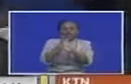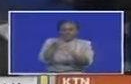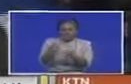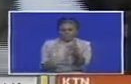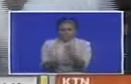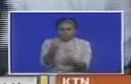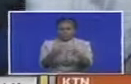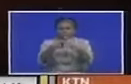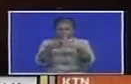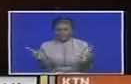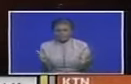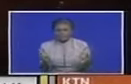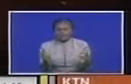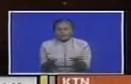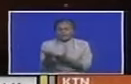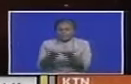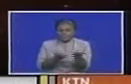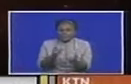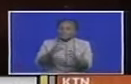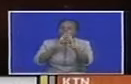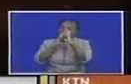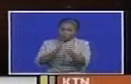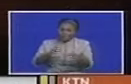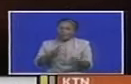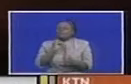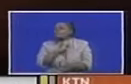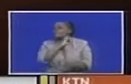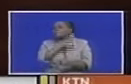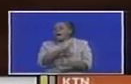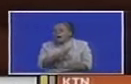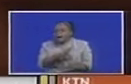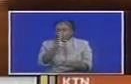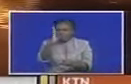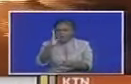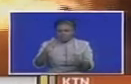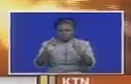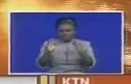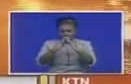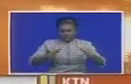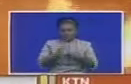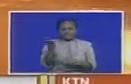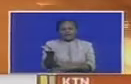huo ulipoanza. Wafanyabiashara wanaripoti kusikia mlipuko katika mojawapo ya vibanda vya soko hilo.